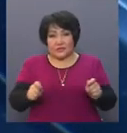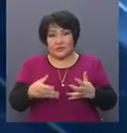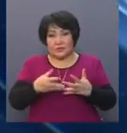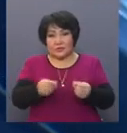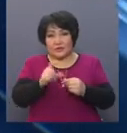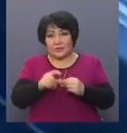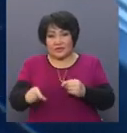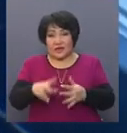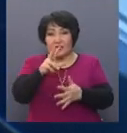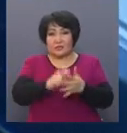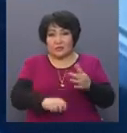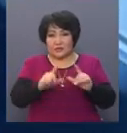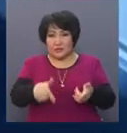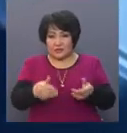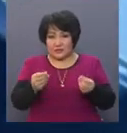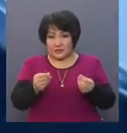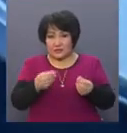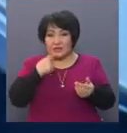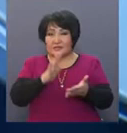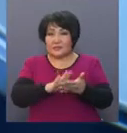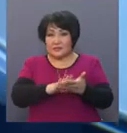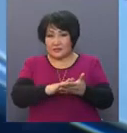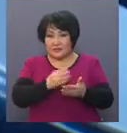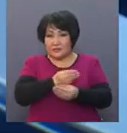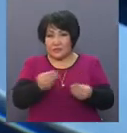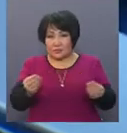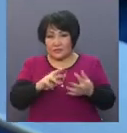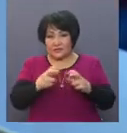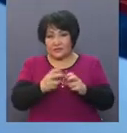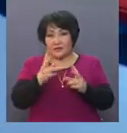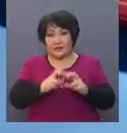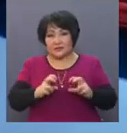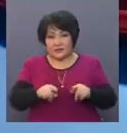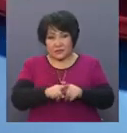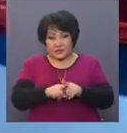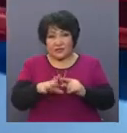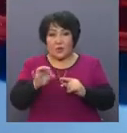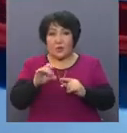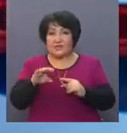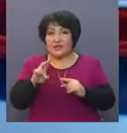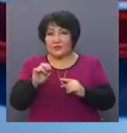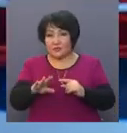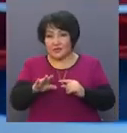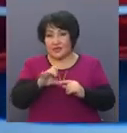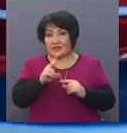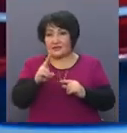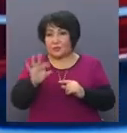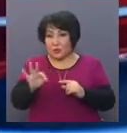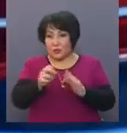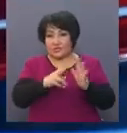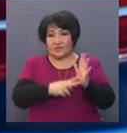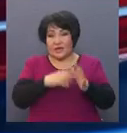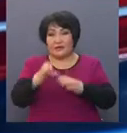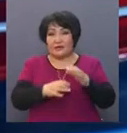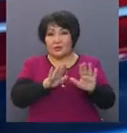айыппұлдан түсетін қаржыдан сыйақы беру мәселесі қарастырылған. Сонымен қатар Жақып Асанов Экспо 2017 халықаралық көрмесін өткізу